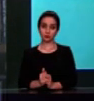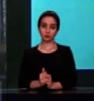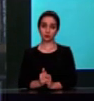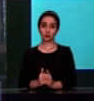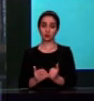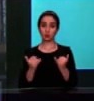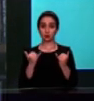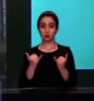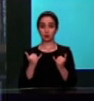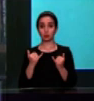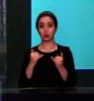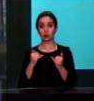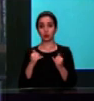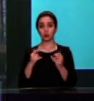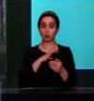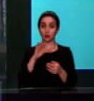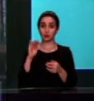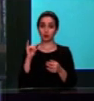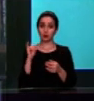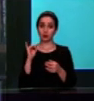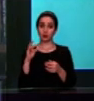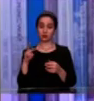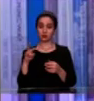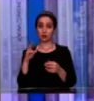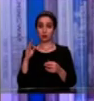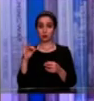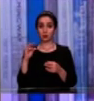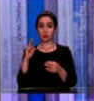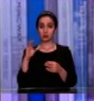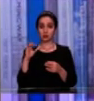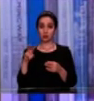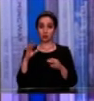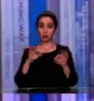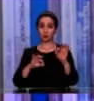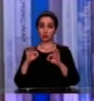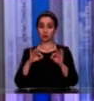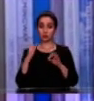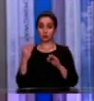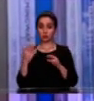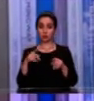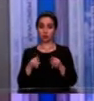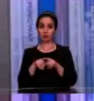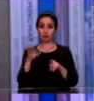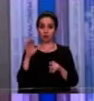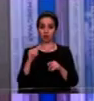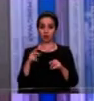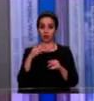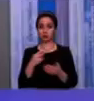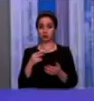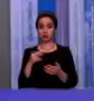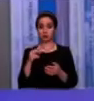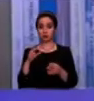Navbatda quyidagi yuqorida sanab o'tilgan fayllarni piksellarda o'lchash yuzasidan va